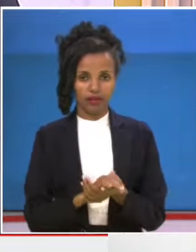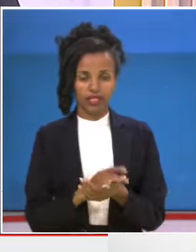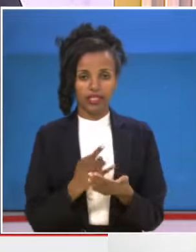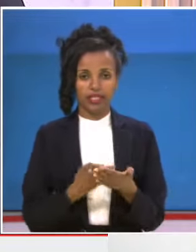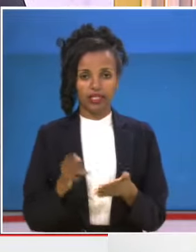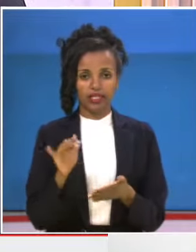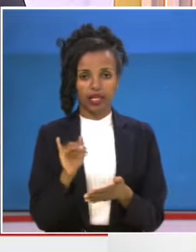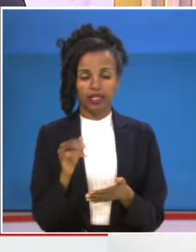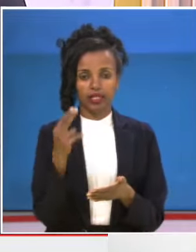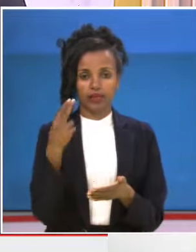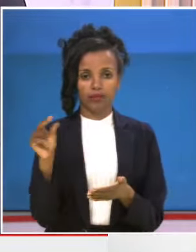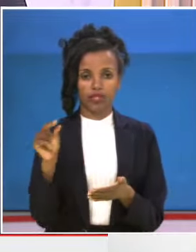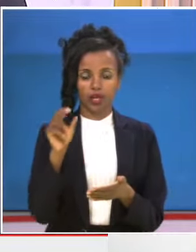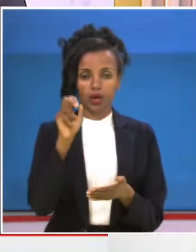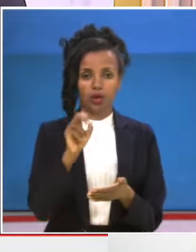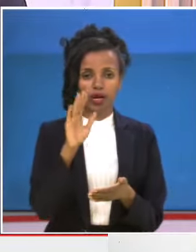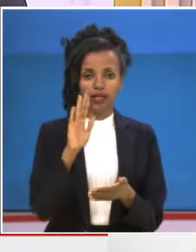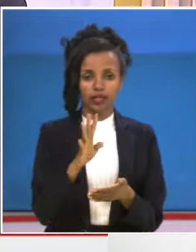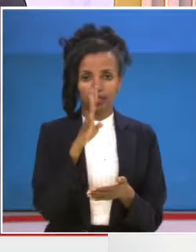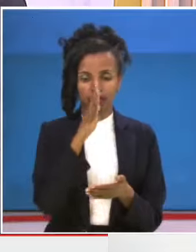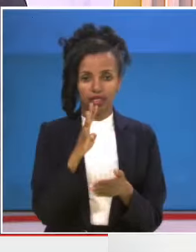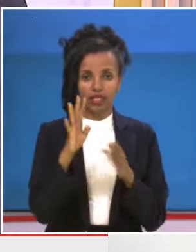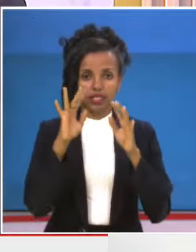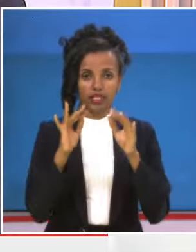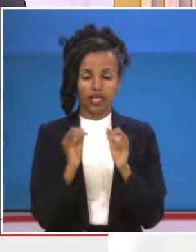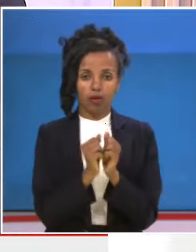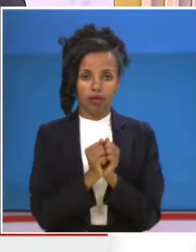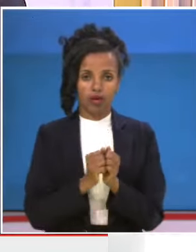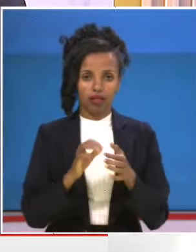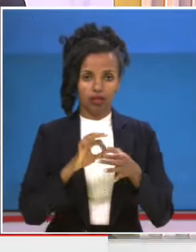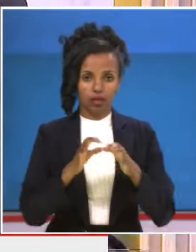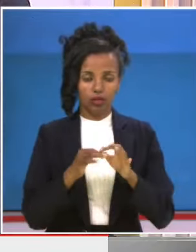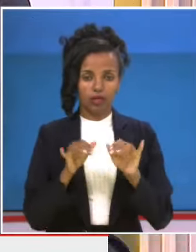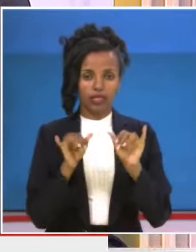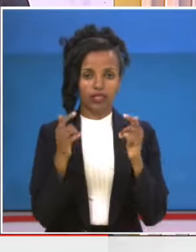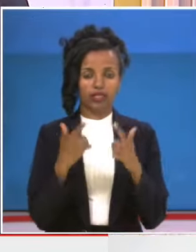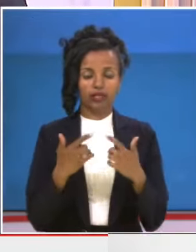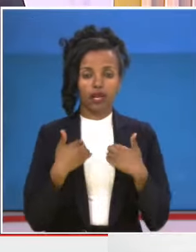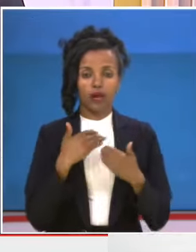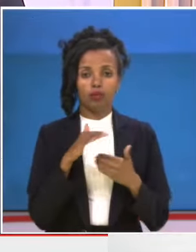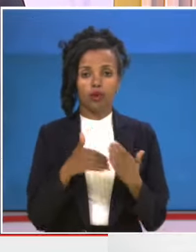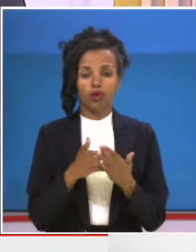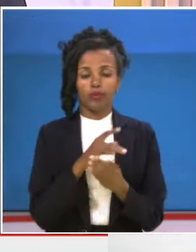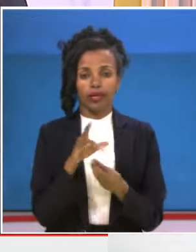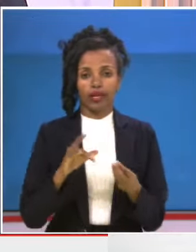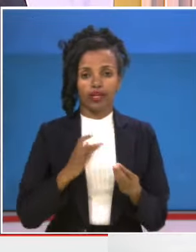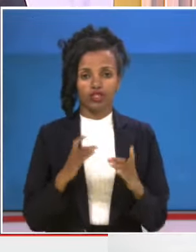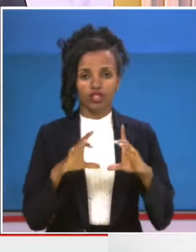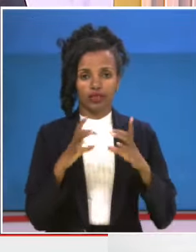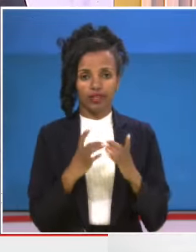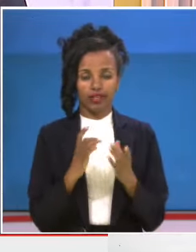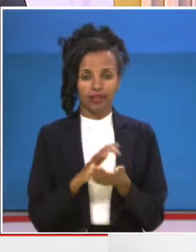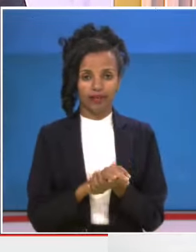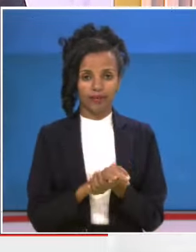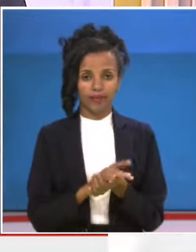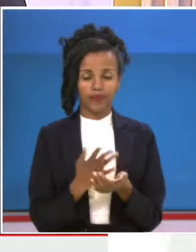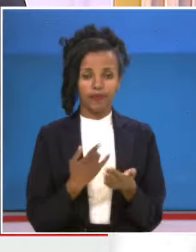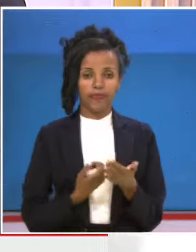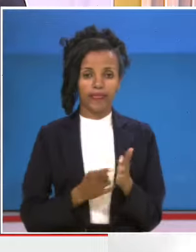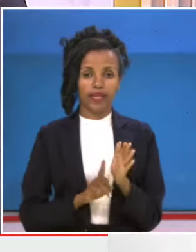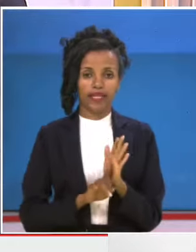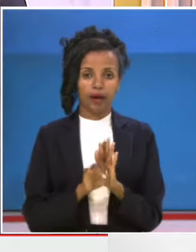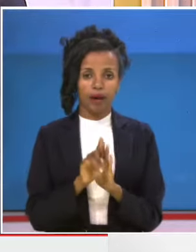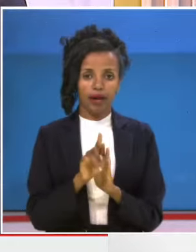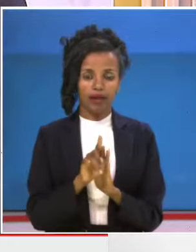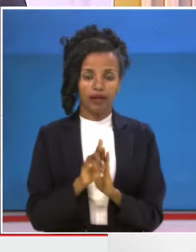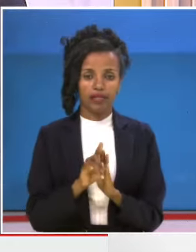አይነት የቢጫዋ ክስተት ከዝናቡ ጋር ተያይዞ የሚቀጥልበት እድሉ ስላለ በሁሉም የክልላችን ክፍል ይሄ ተባይ